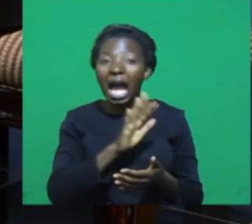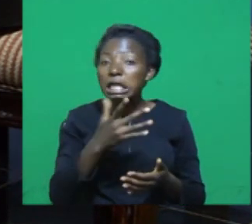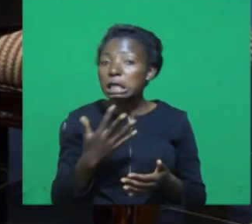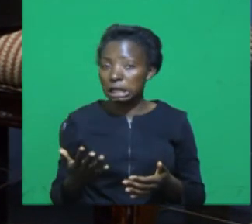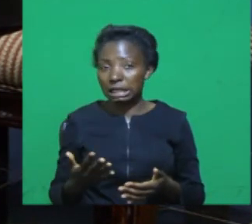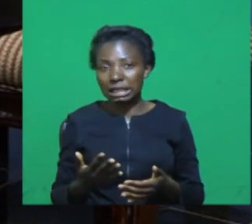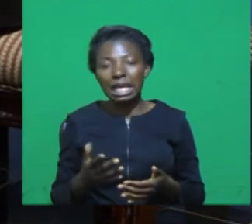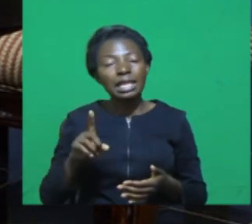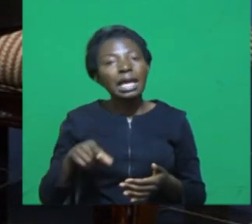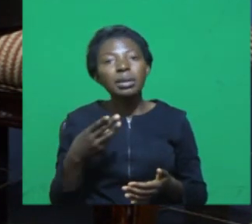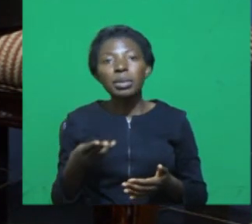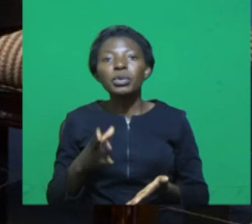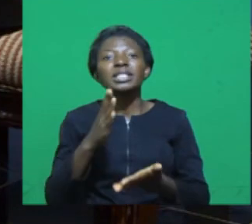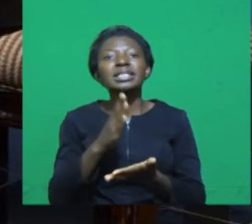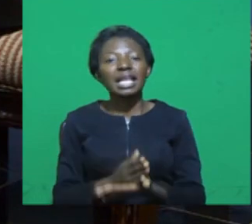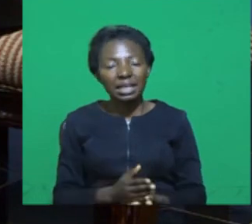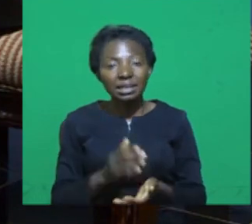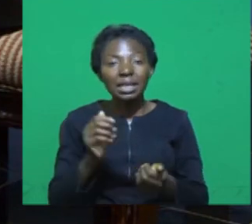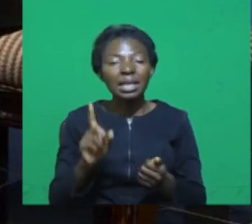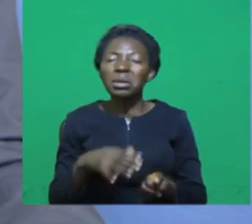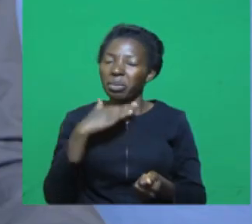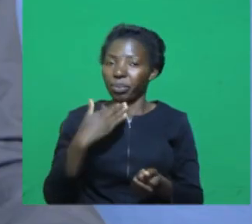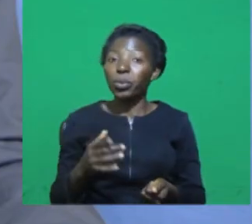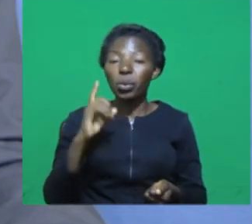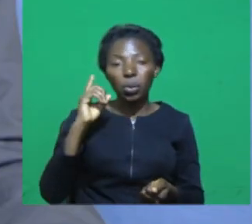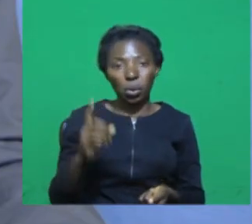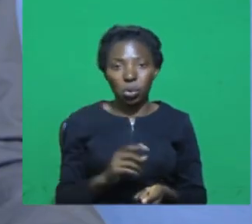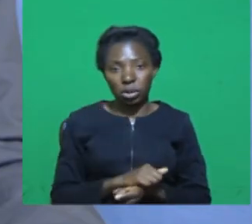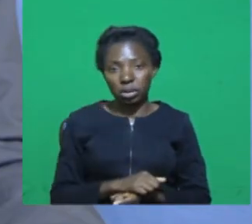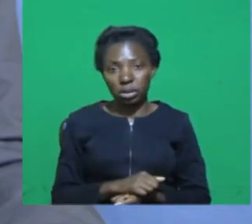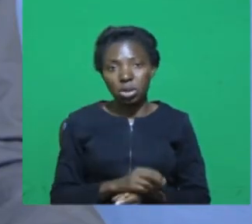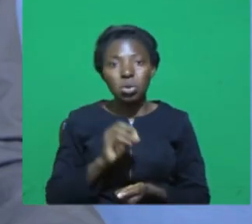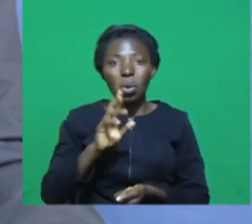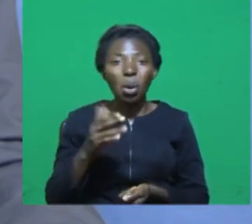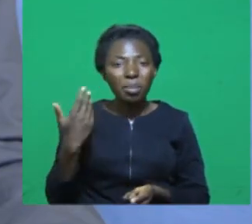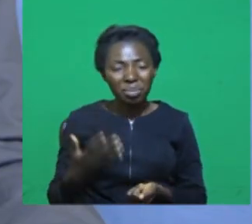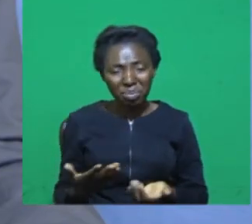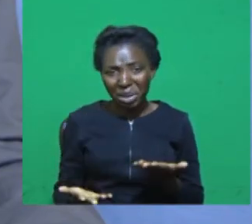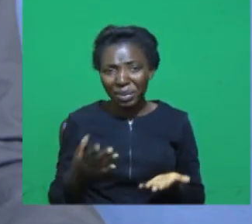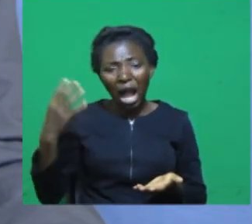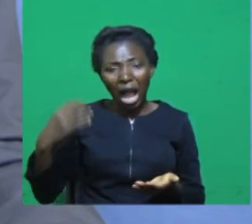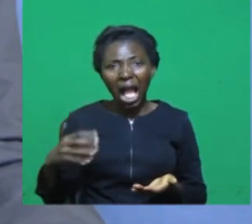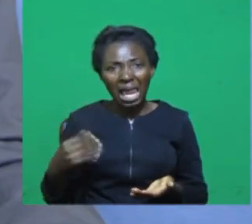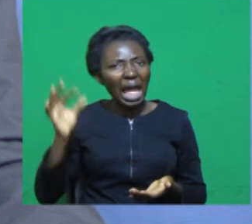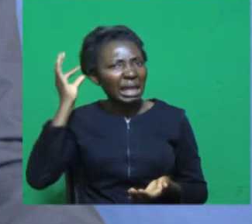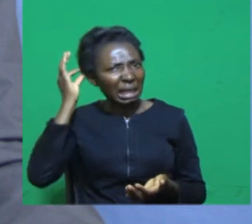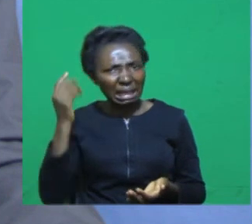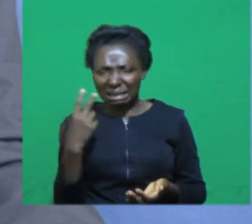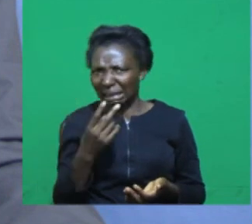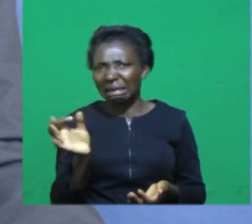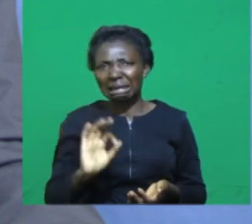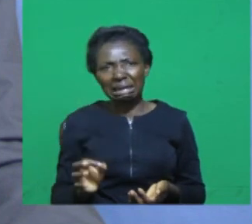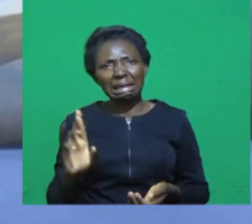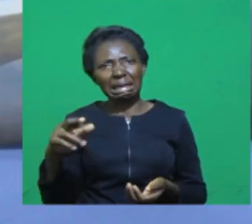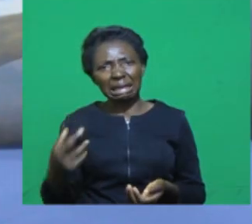mahairstyle anotangwa nevanhu vanosvotesa Mwari. Kana kupendwa kwebvudzi racho. Unotoona kuti